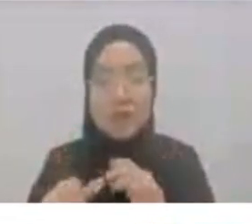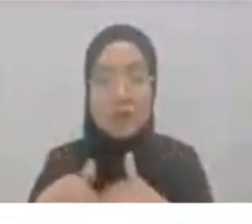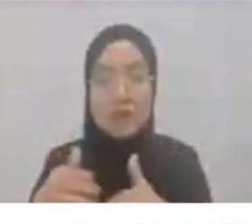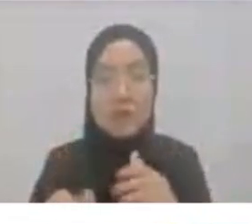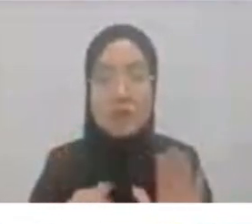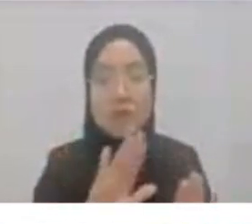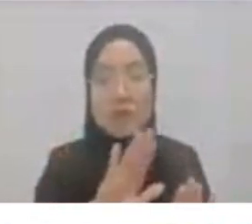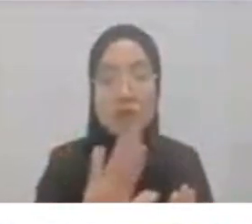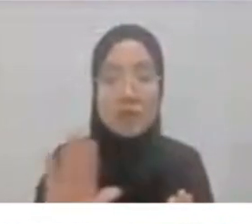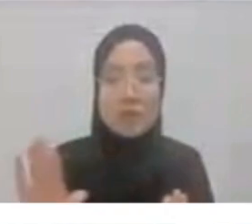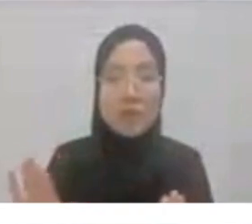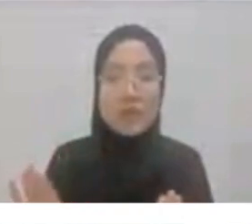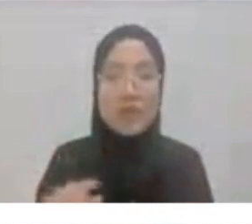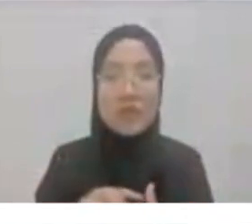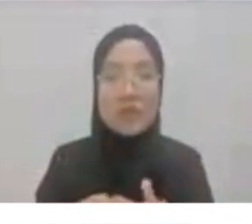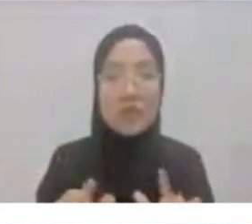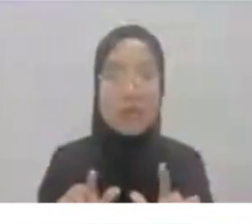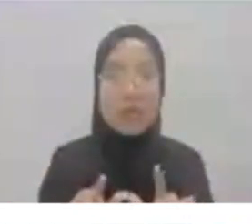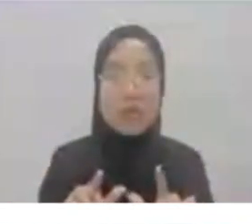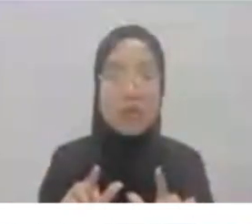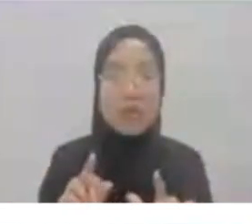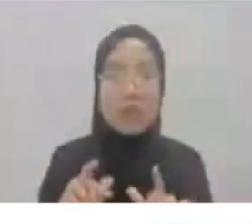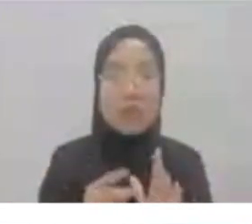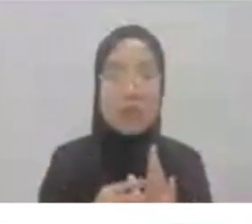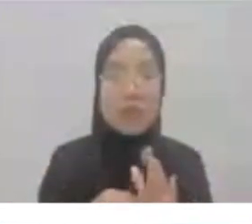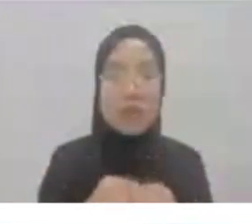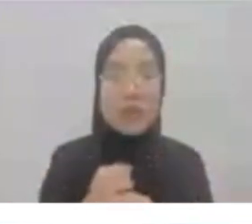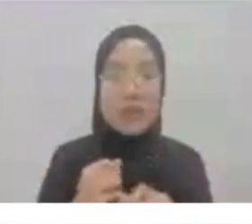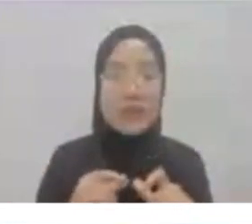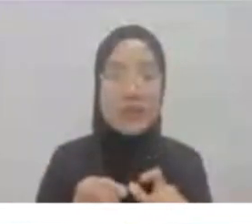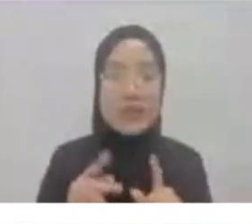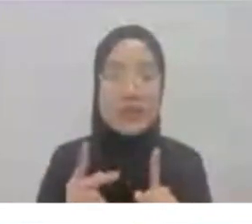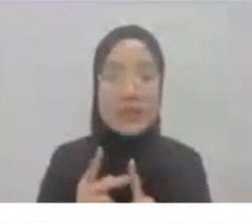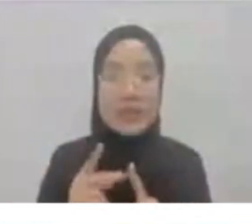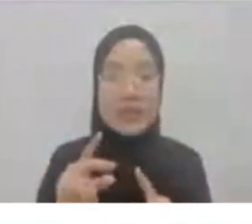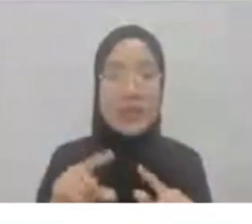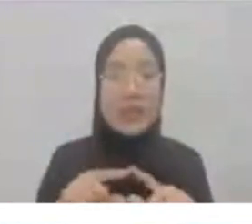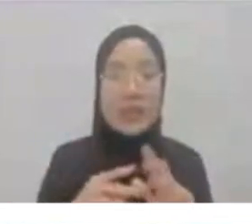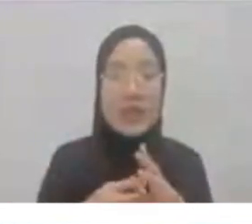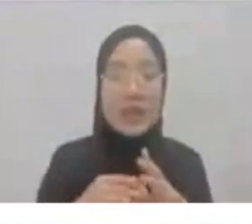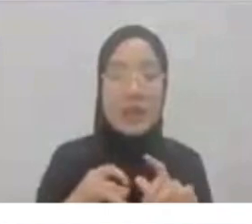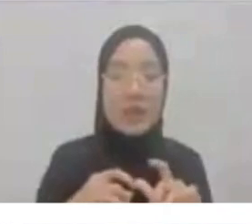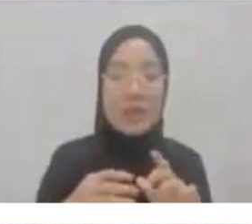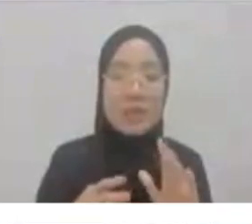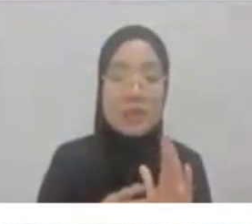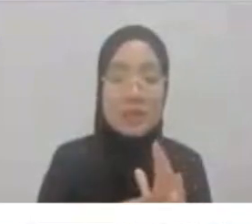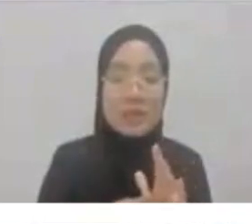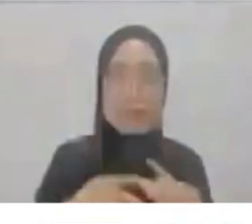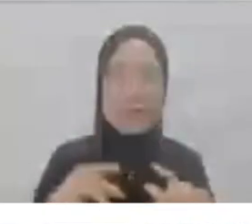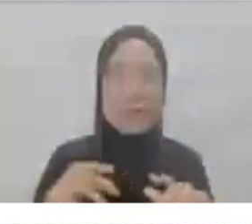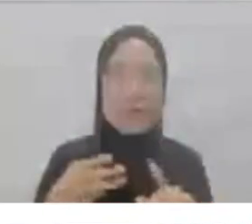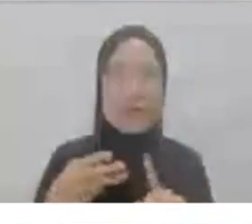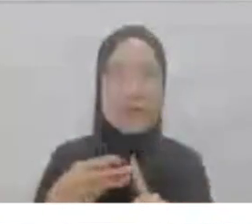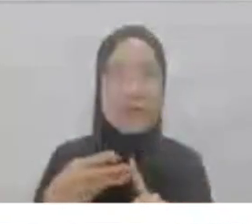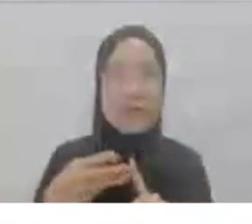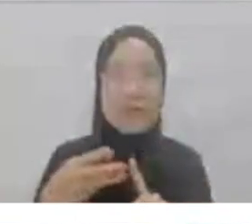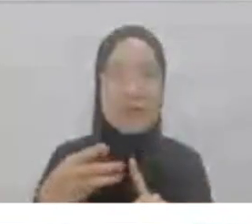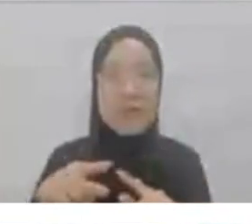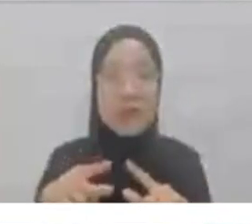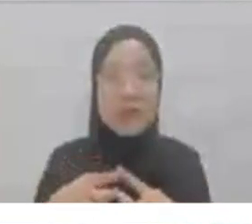si ramisem dan Beta Arya As Siddiq yang menyatakan bahwa pemilik tersebut mencoblos di TPS 8 desa kendalrejo